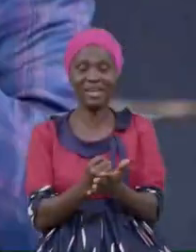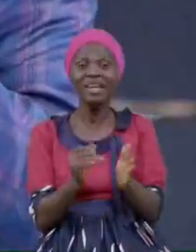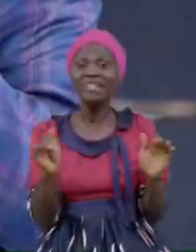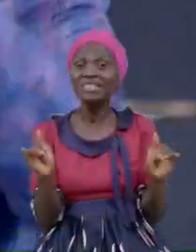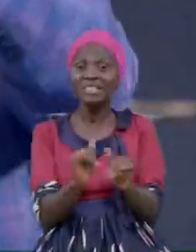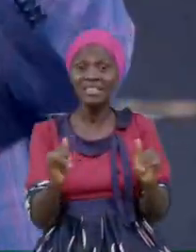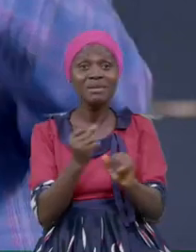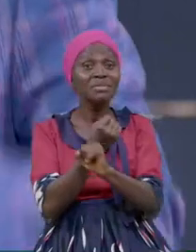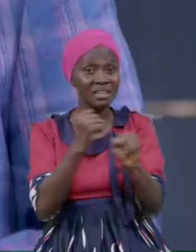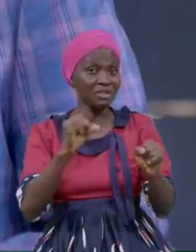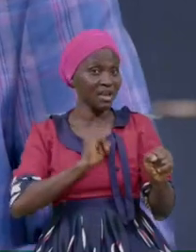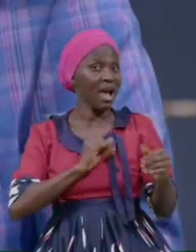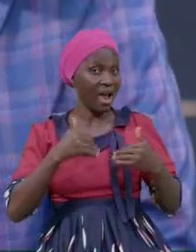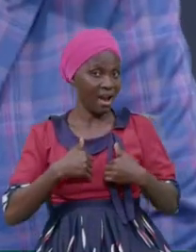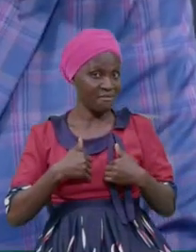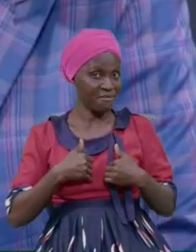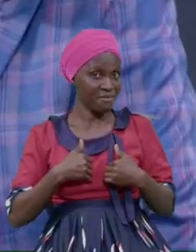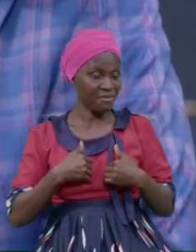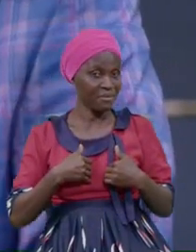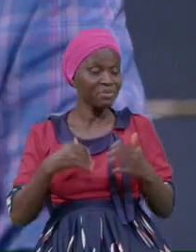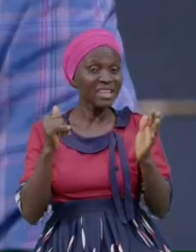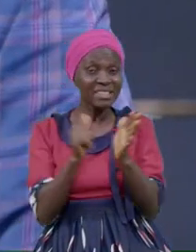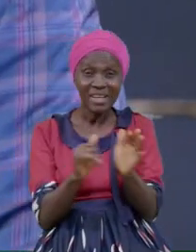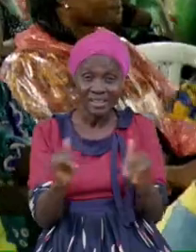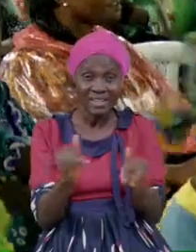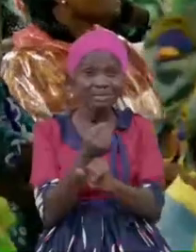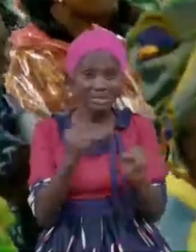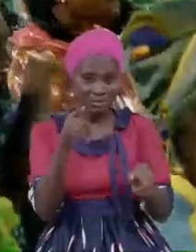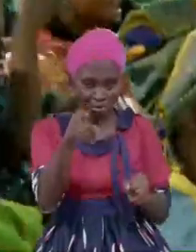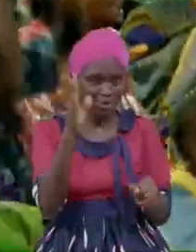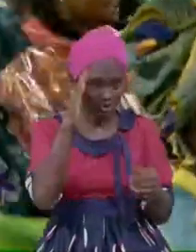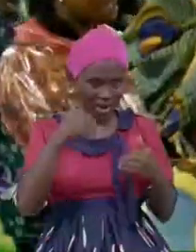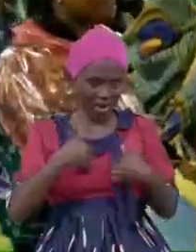Le même salut que j'ai reçu, ce même salut, tu l'auras.